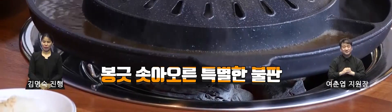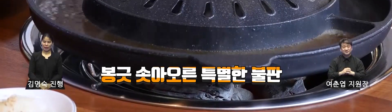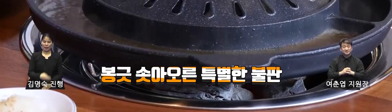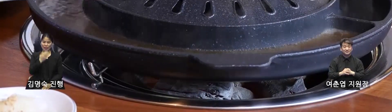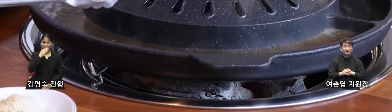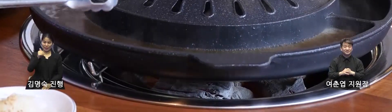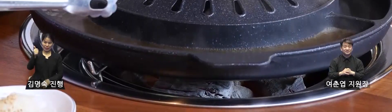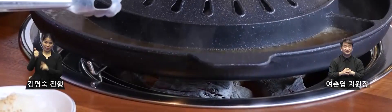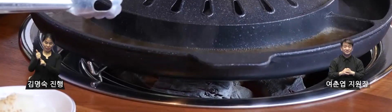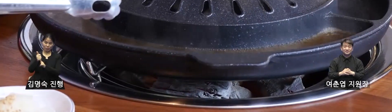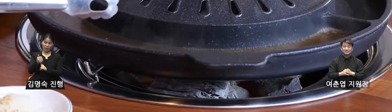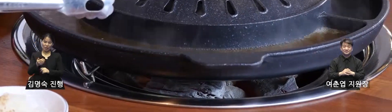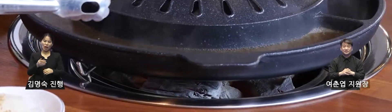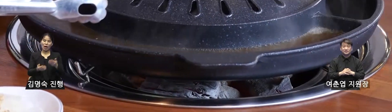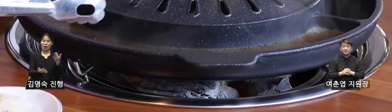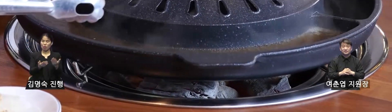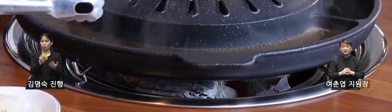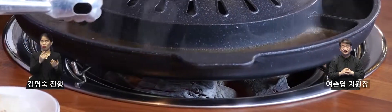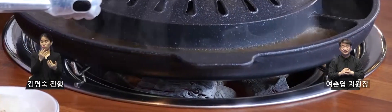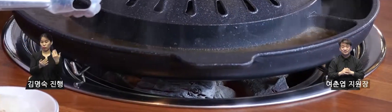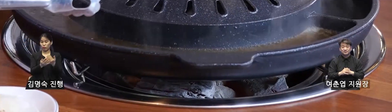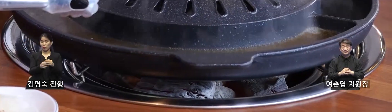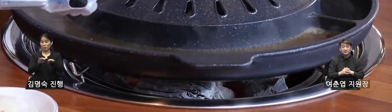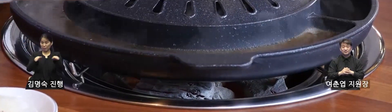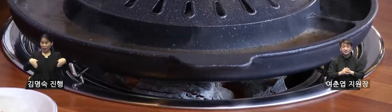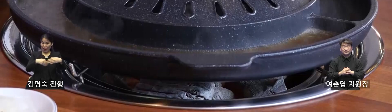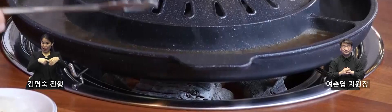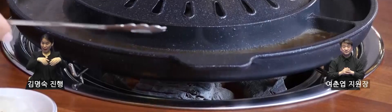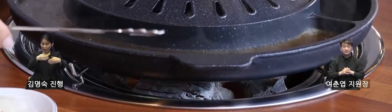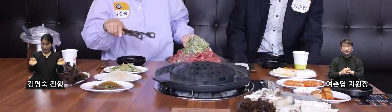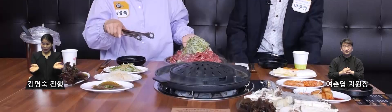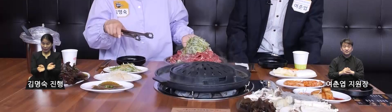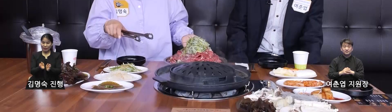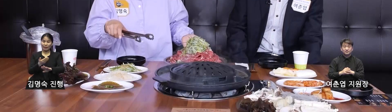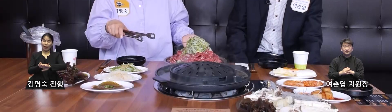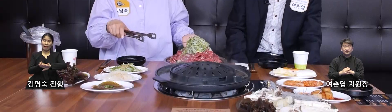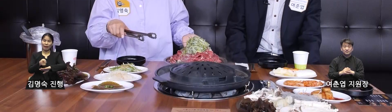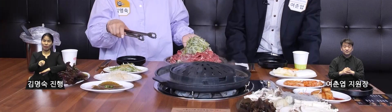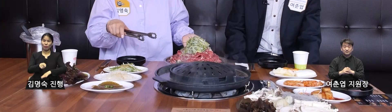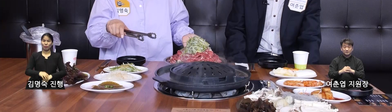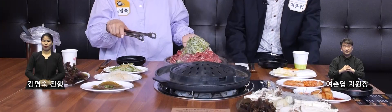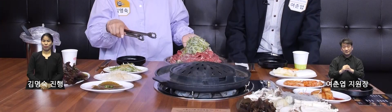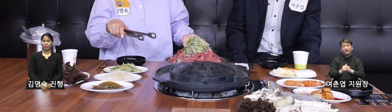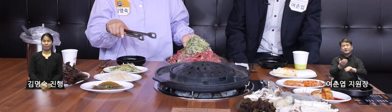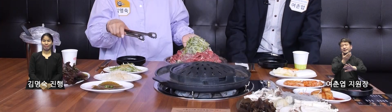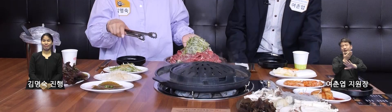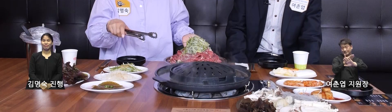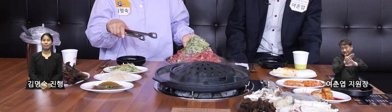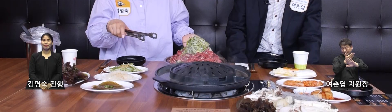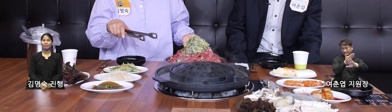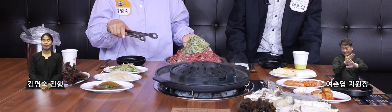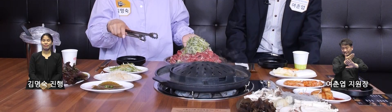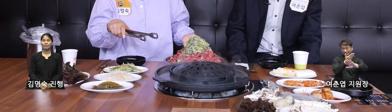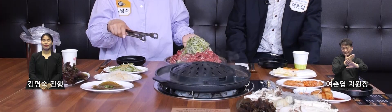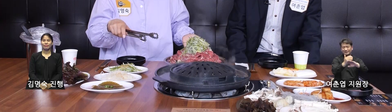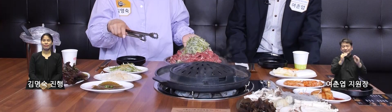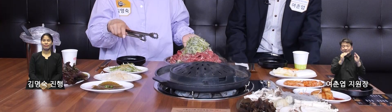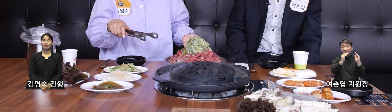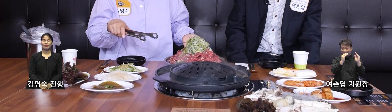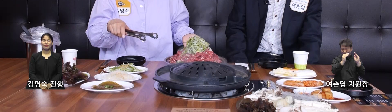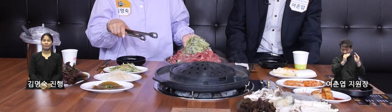사장님, 이 불판이 일반 고깃집하고 좀 다른데. 다른 집하고 특이하게 저희가 여기